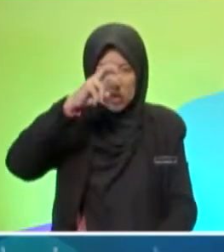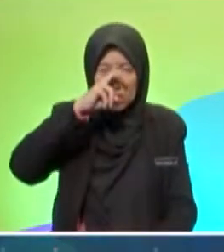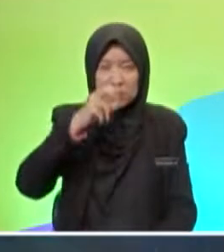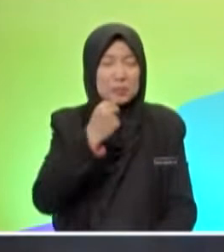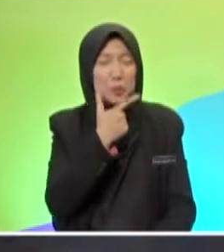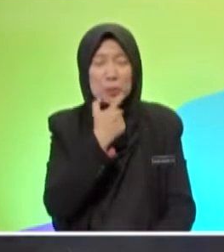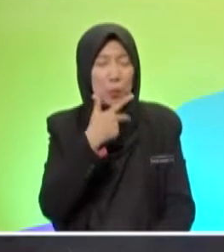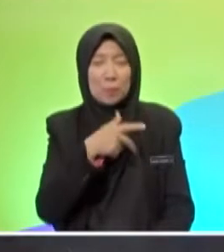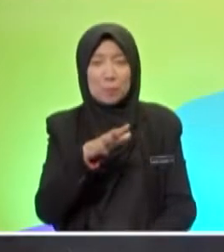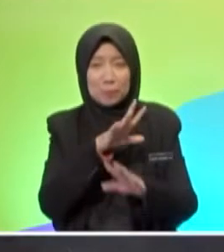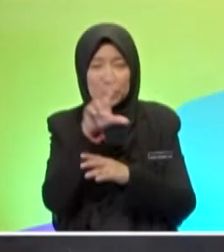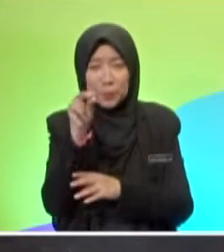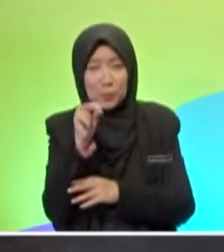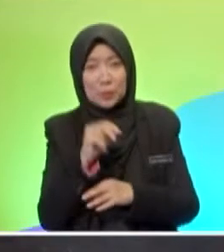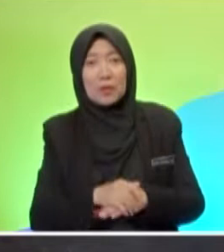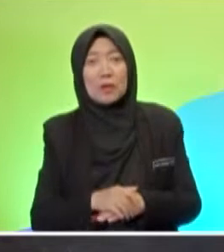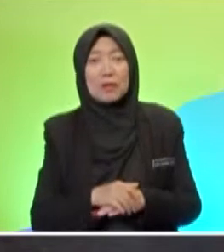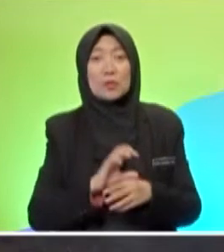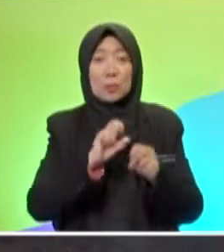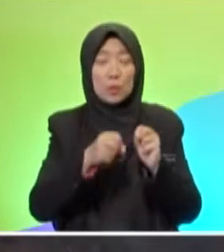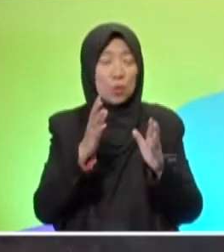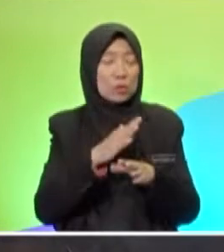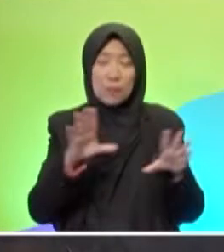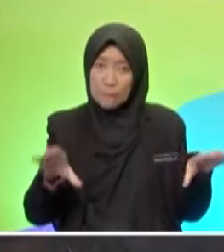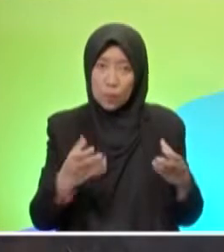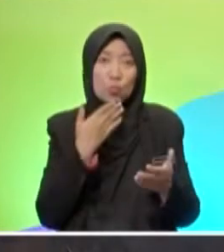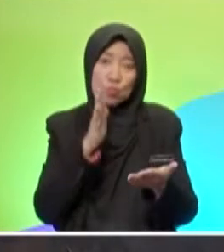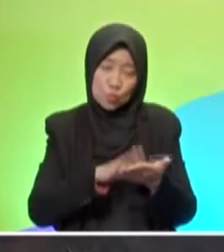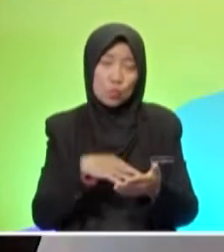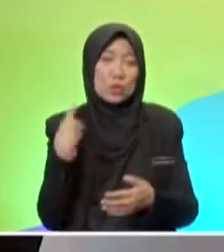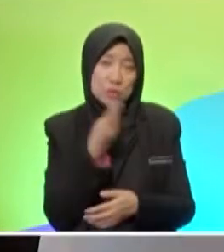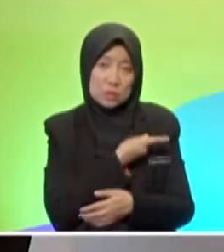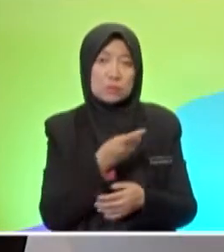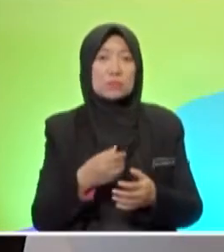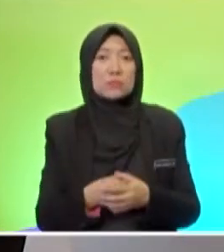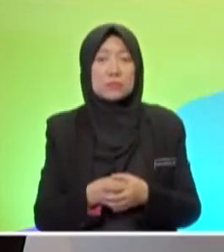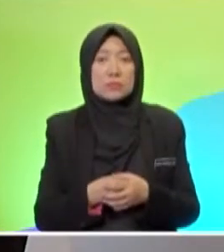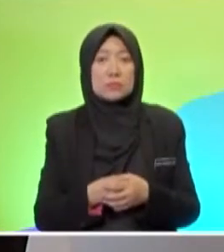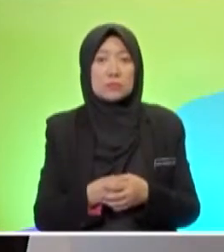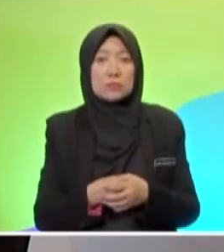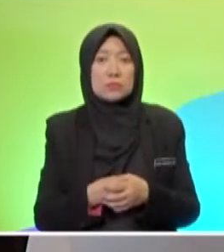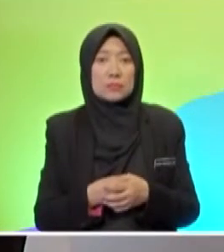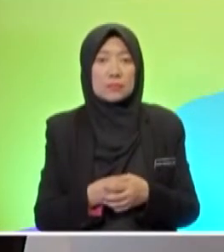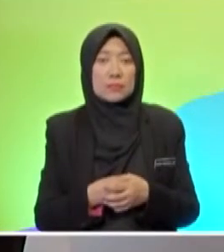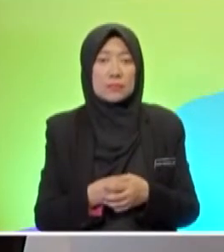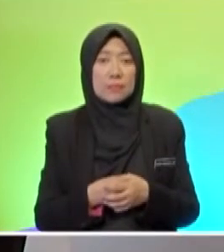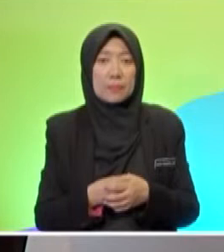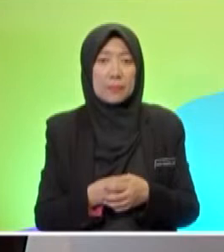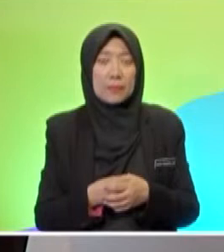orang tak hanya Oke terbaik oke seterusnya itu nak tengok